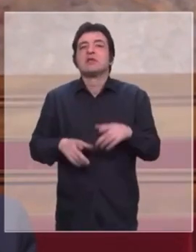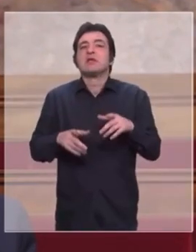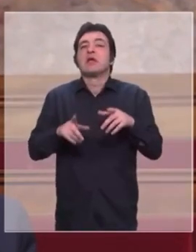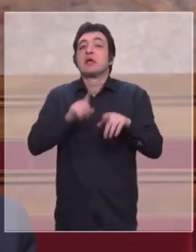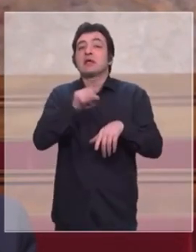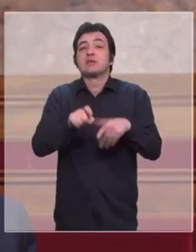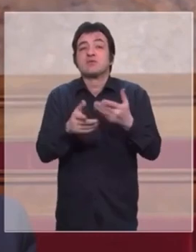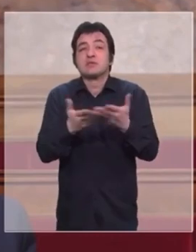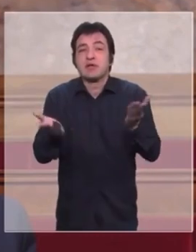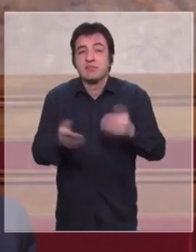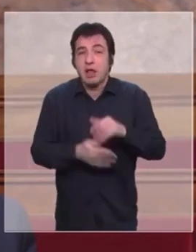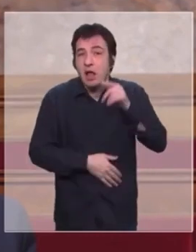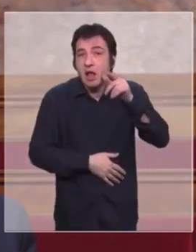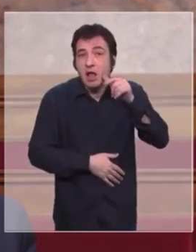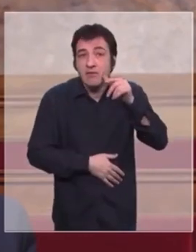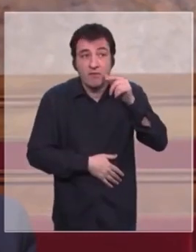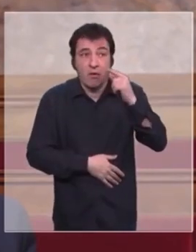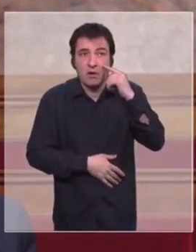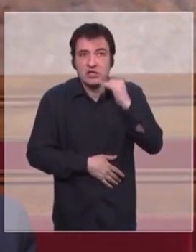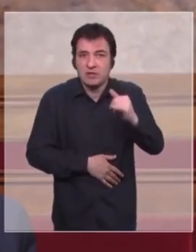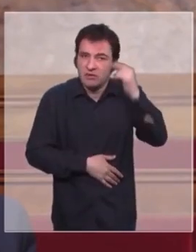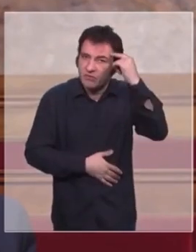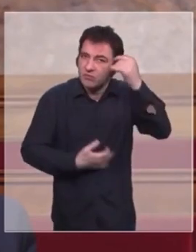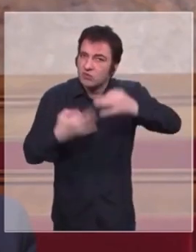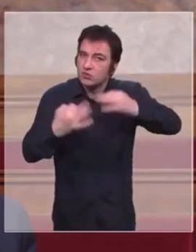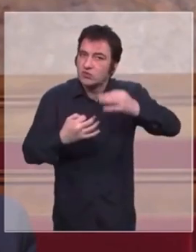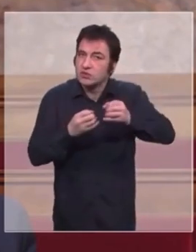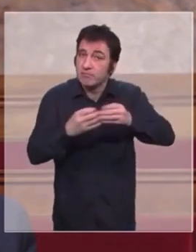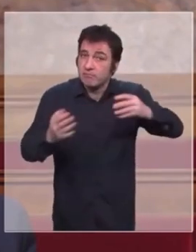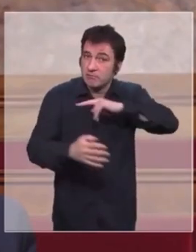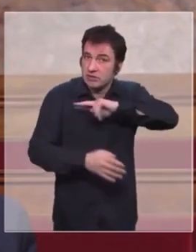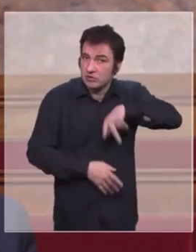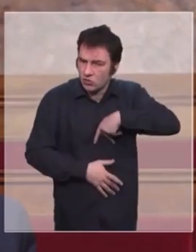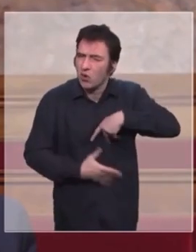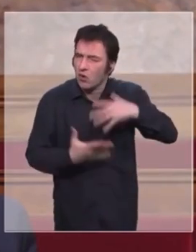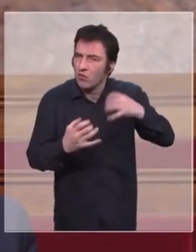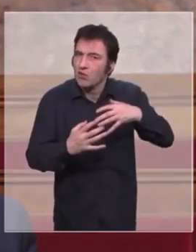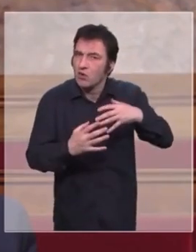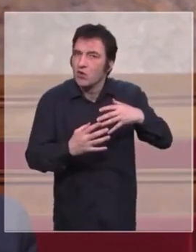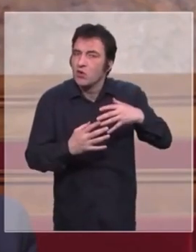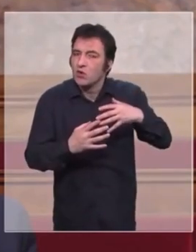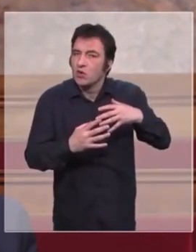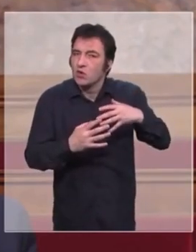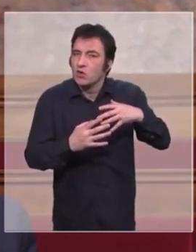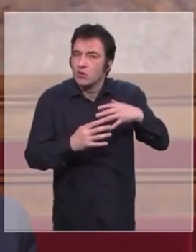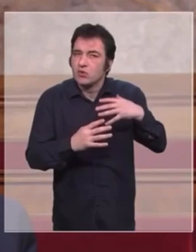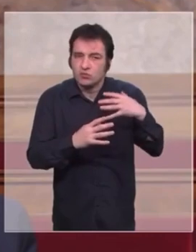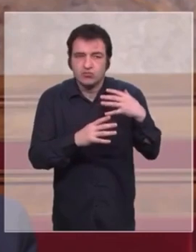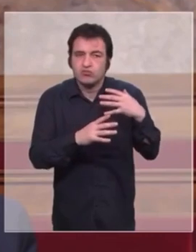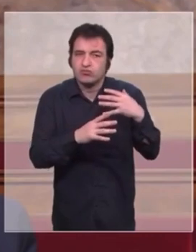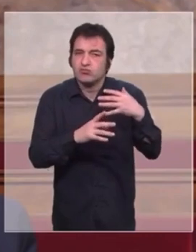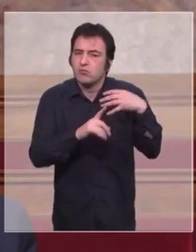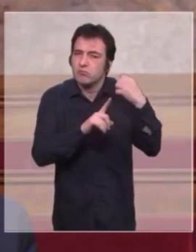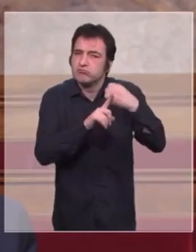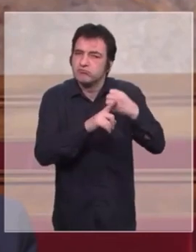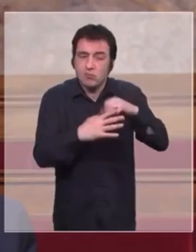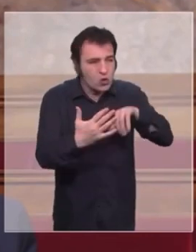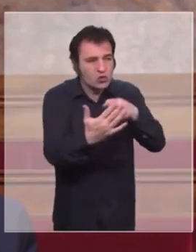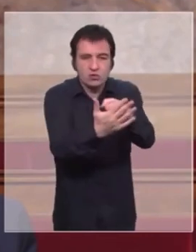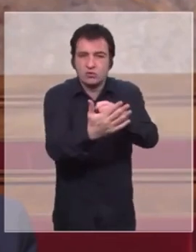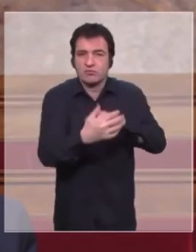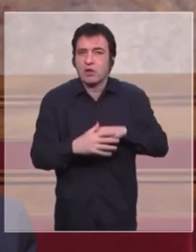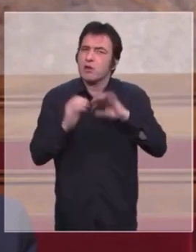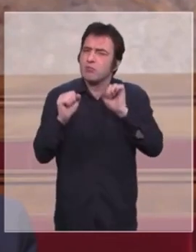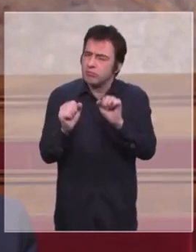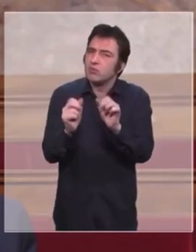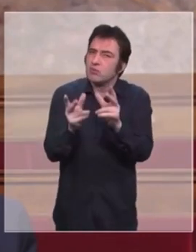effort inédit pour la justice, notre majorité est déterminée. Pouvez-vous nous indiquer dans quel volume et à